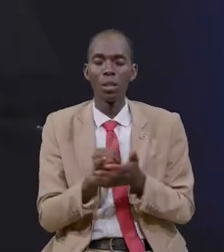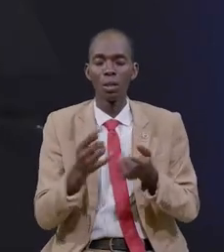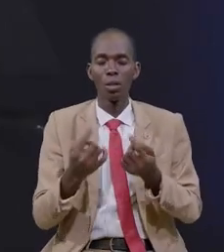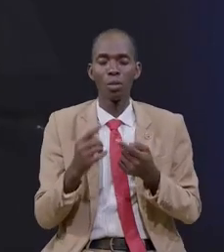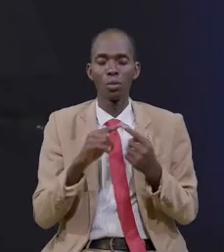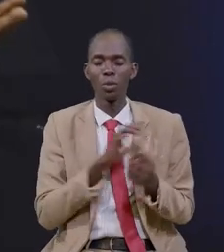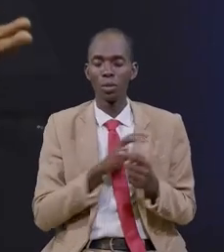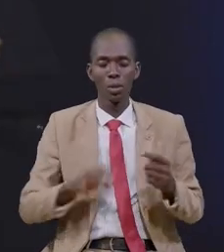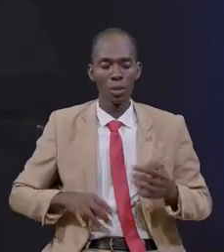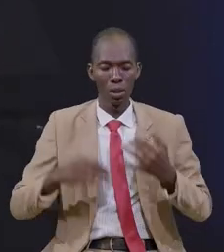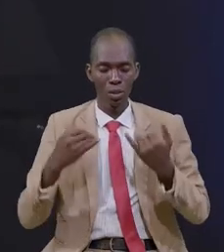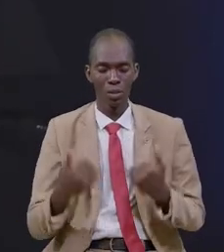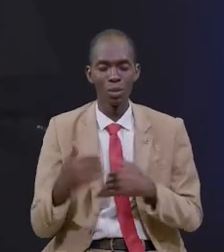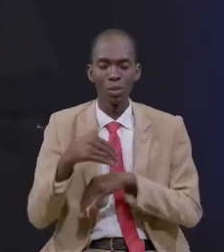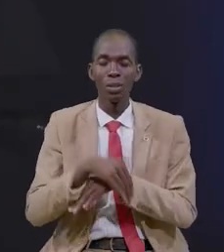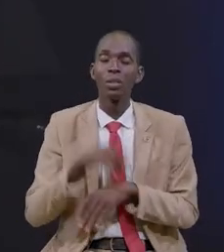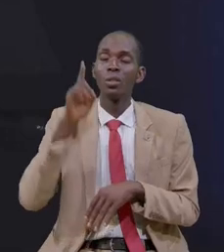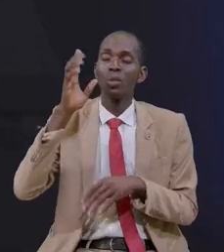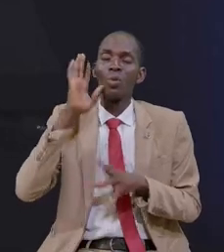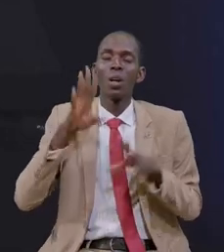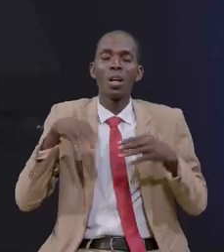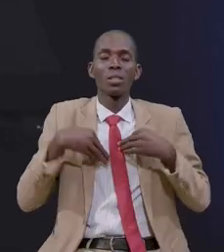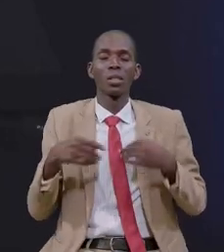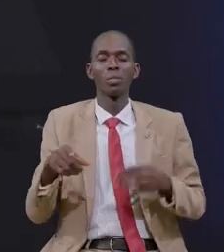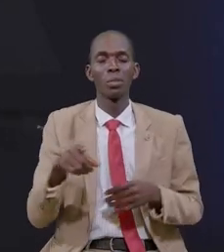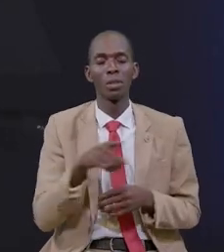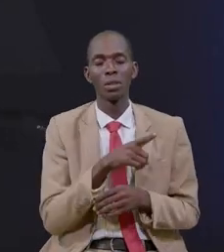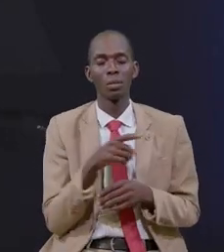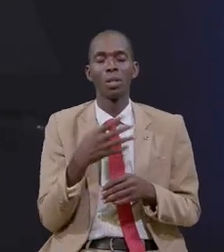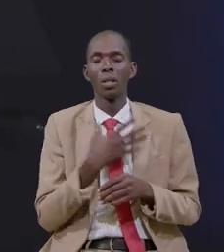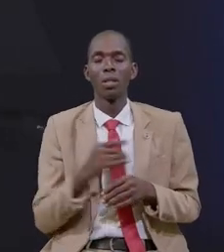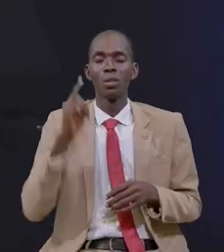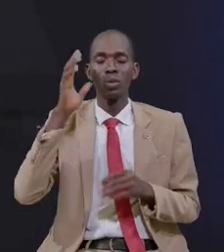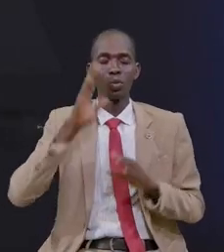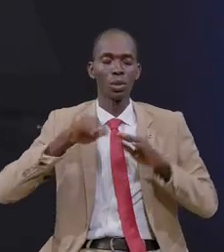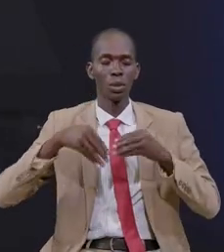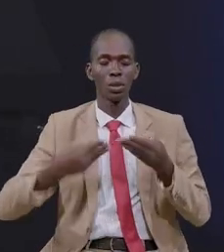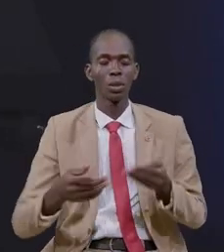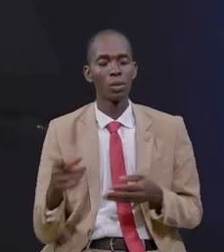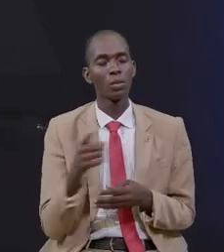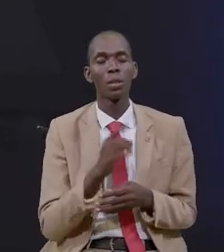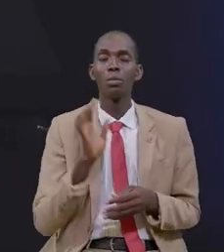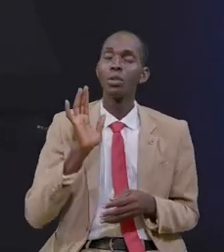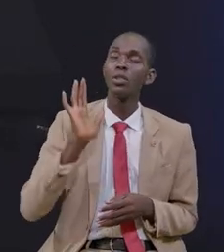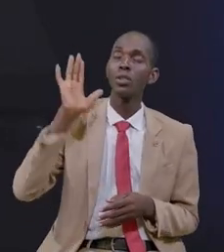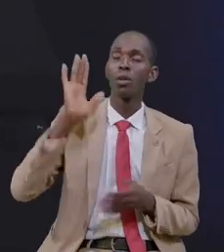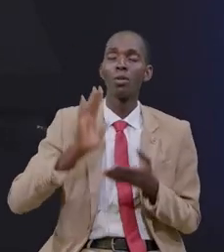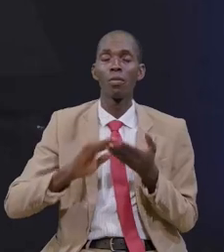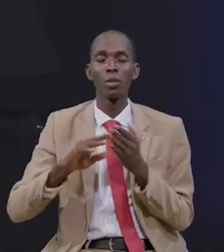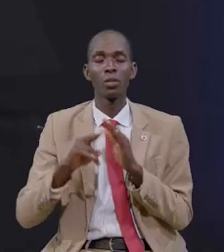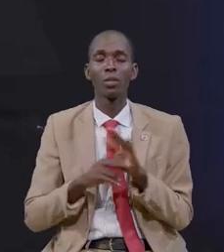vient à Christ ce soir, tu le reçois, tu l'acceptes, et tu lui accordes ton pardon,